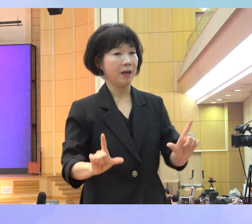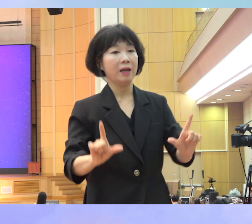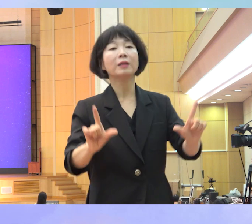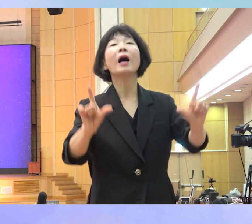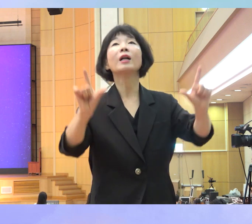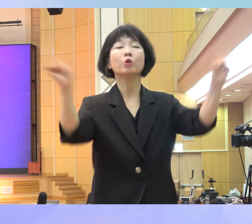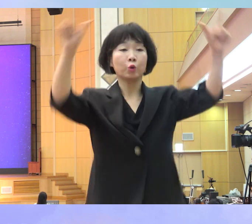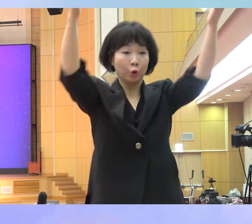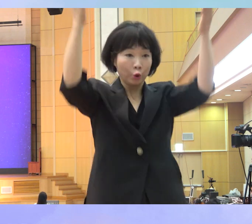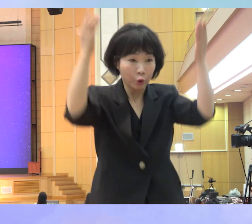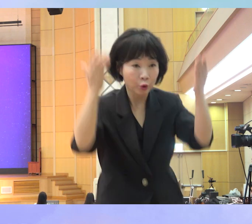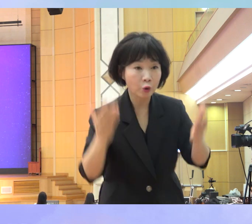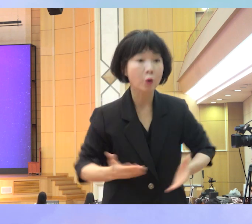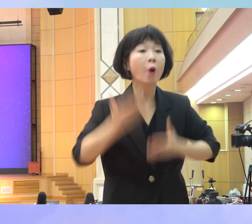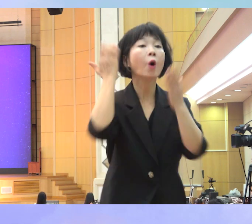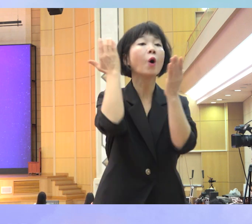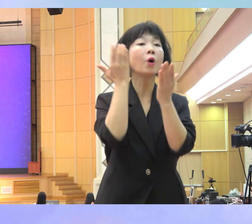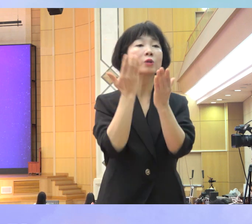새날